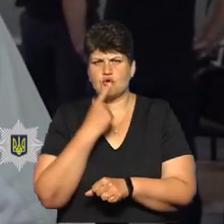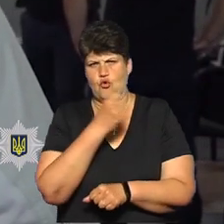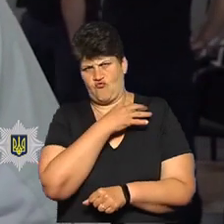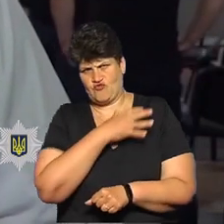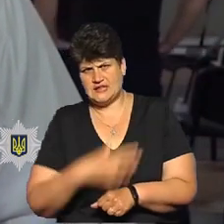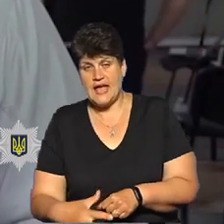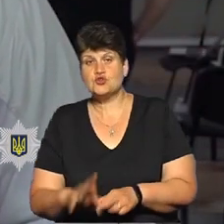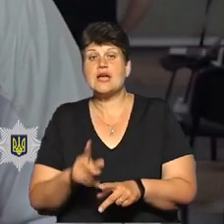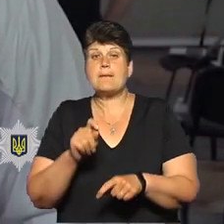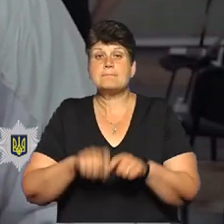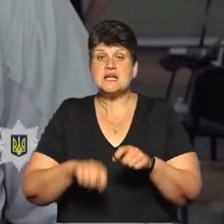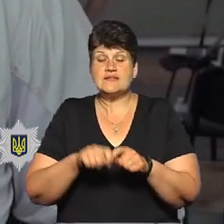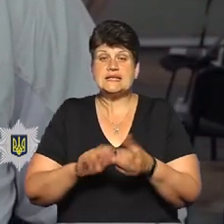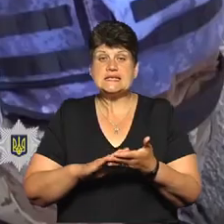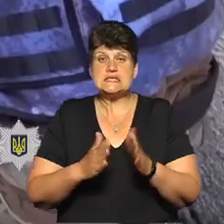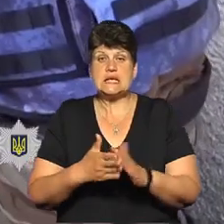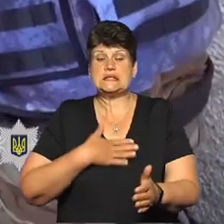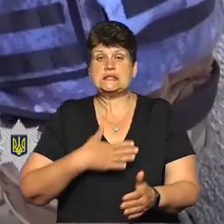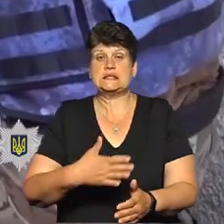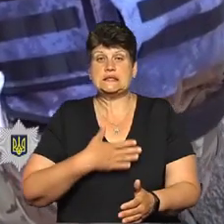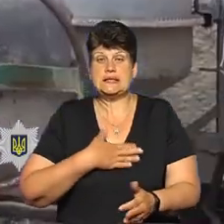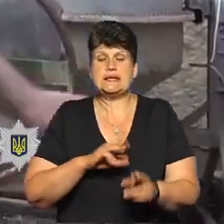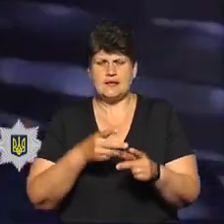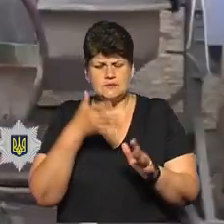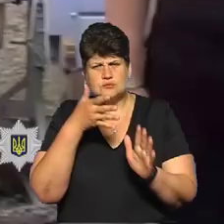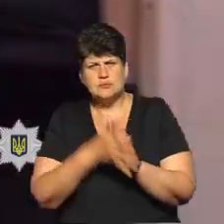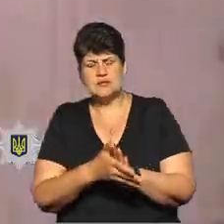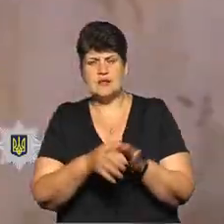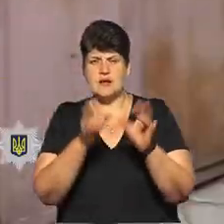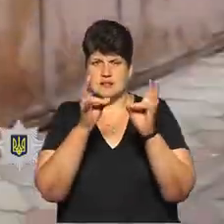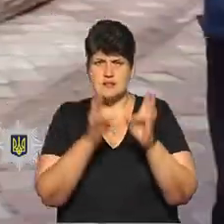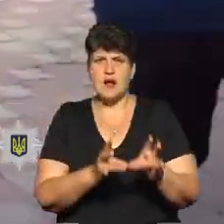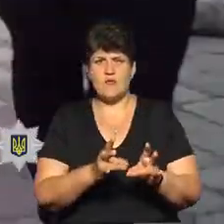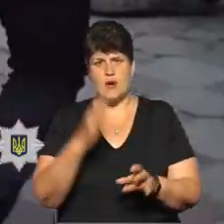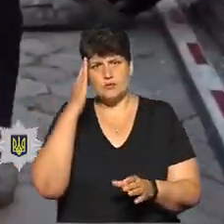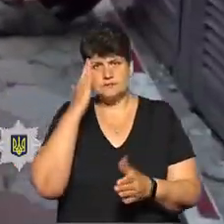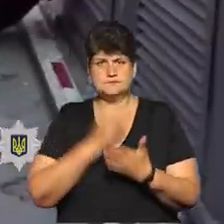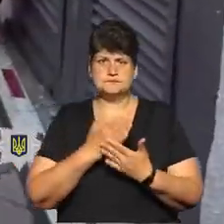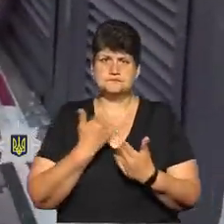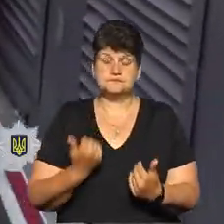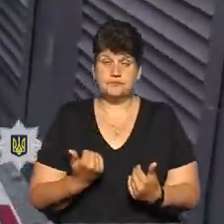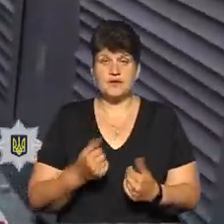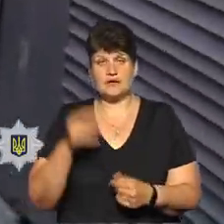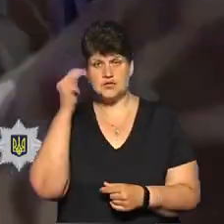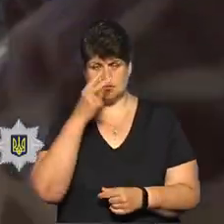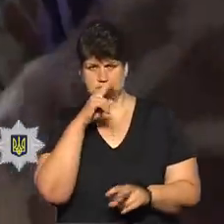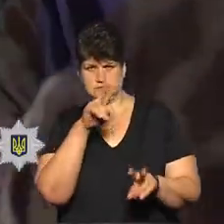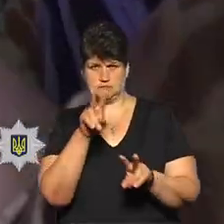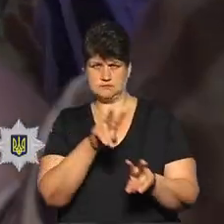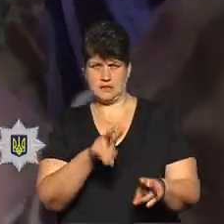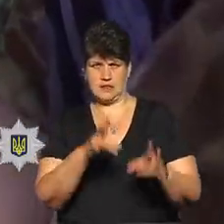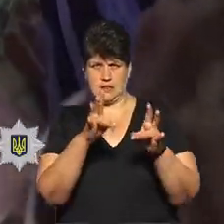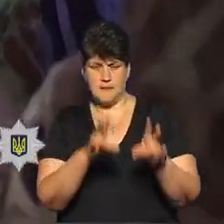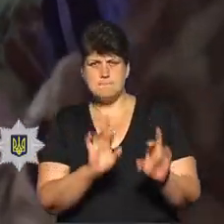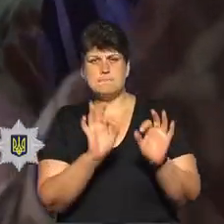стан дихальних шляхів, а також як розпізнати травми голови. Поліцейські вчилися оцінювати стан травмованого, правильно переносити